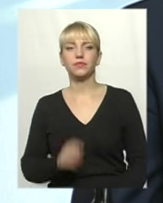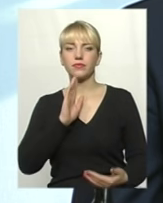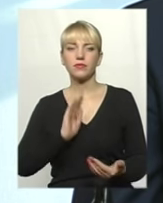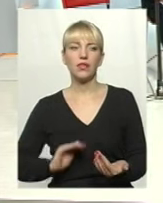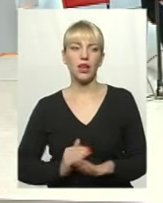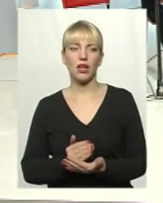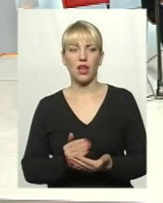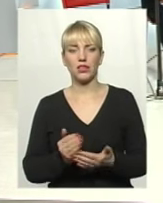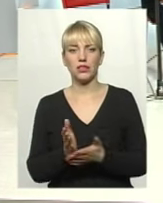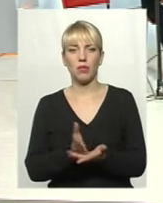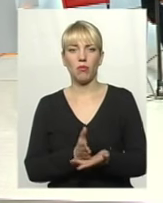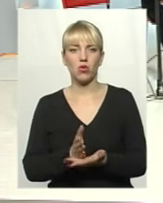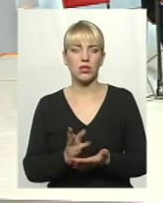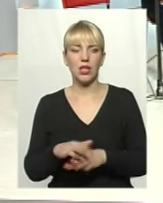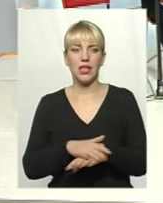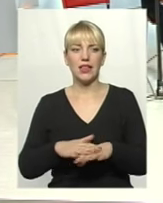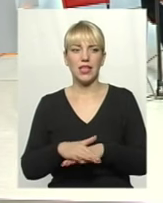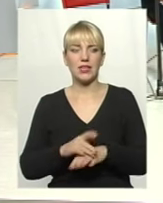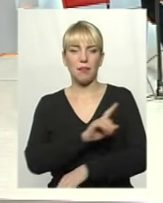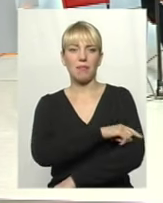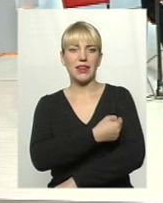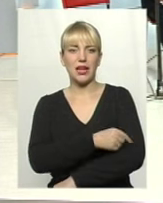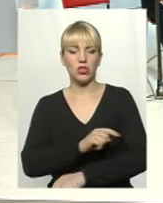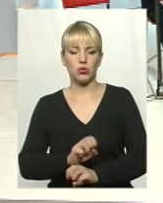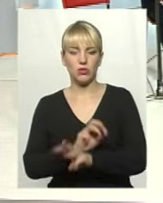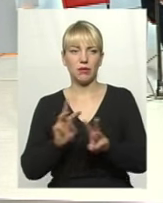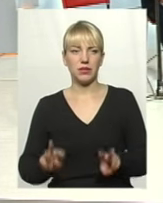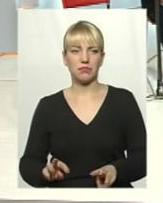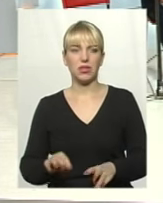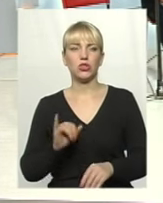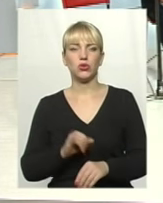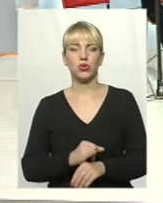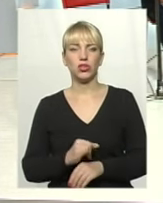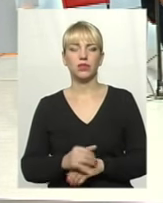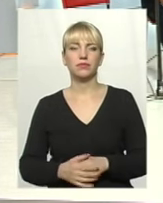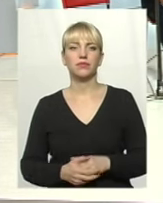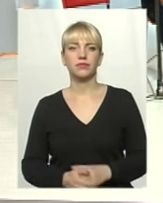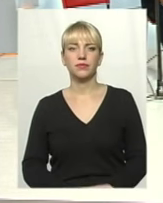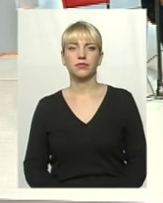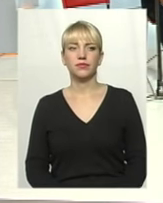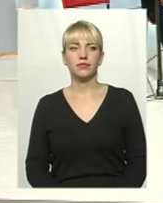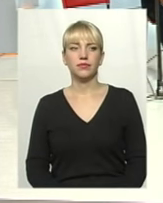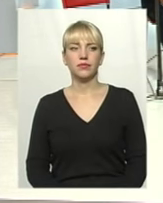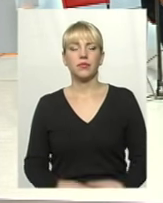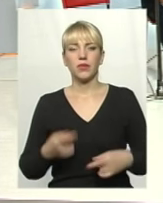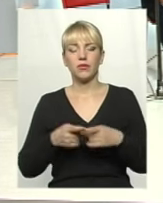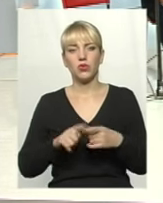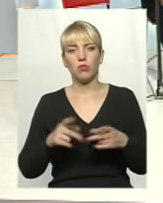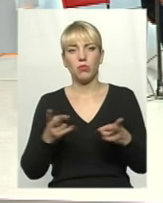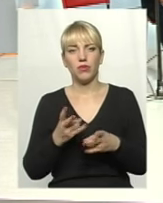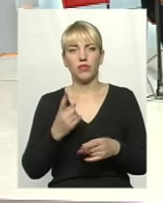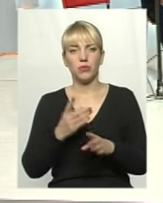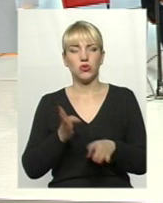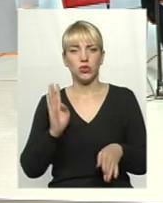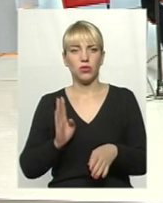якісні послуги населенню в медичному забезпеченні. Ну і в цьому повинні в першу чергу